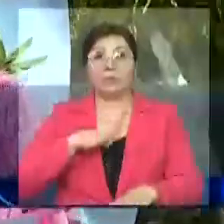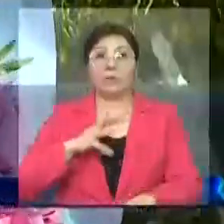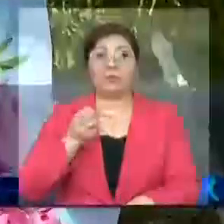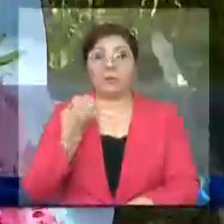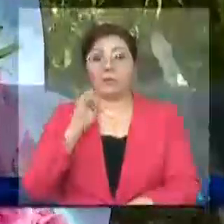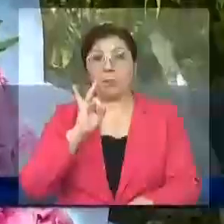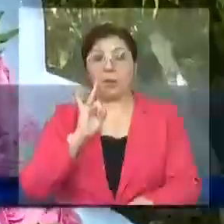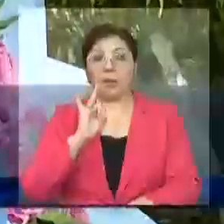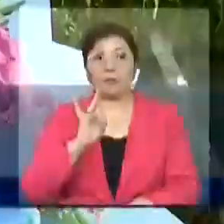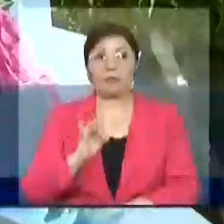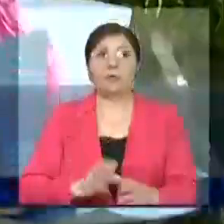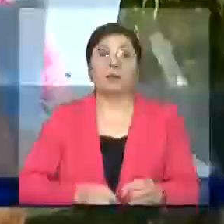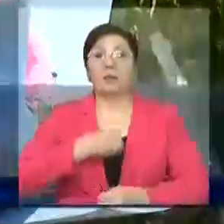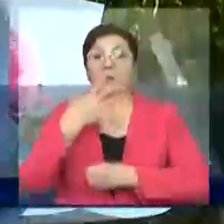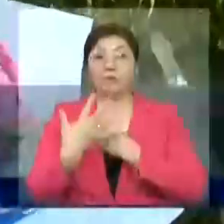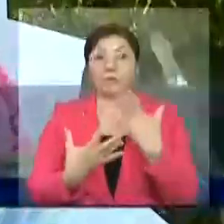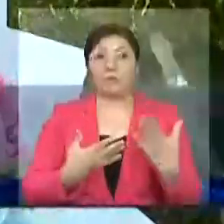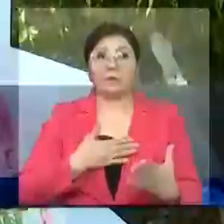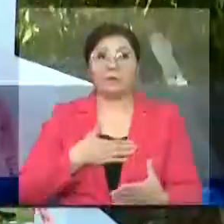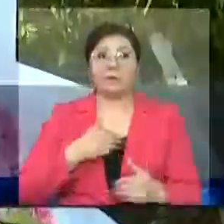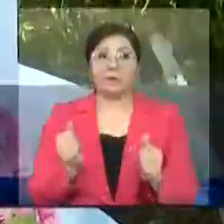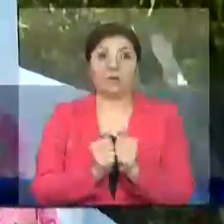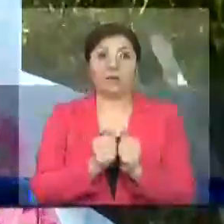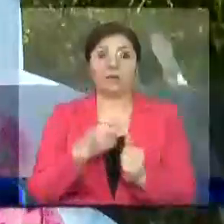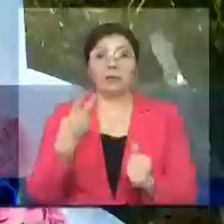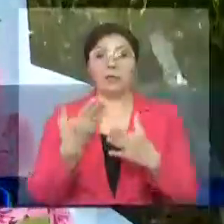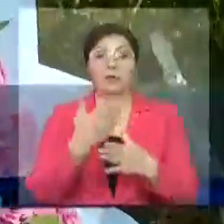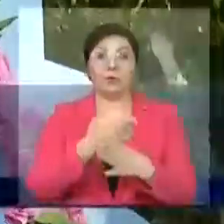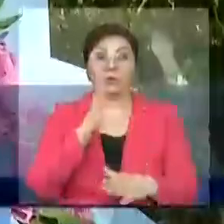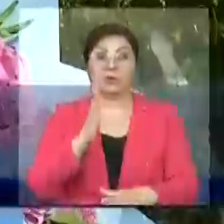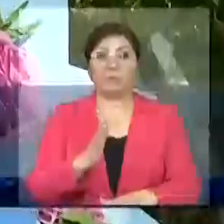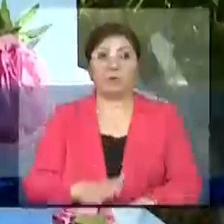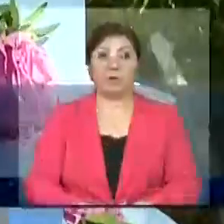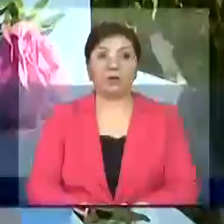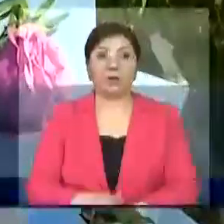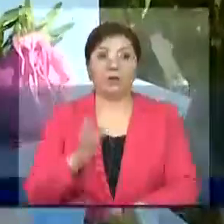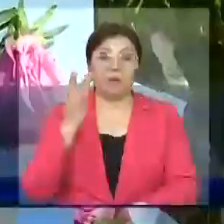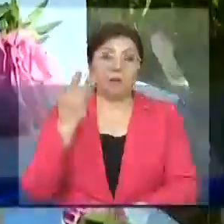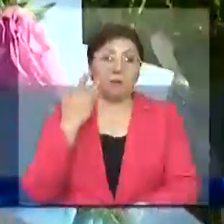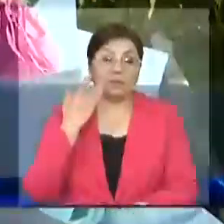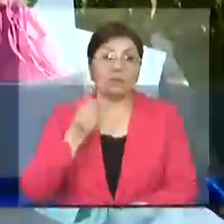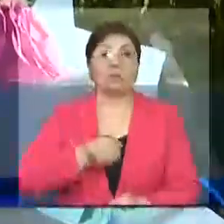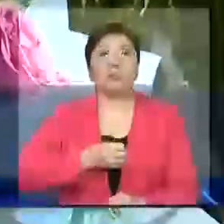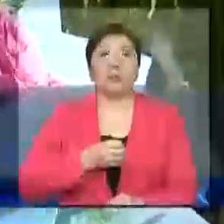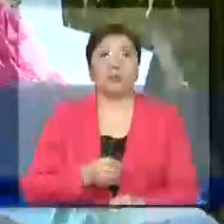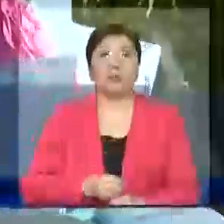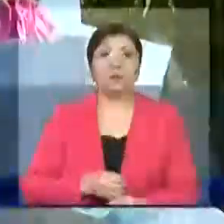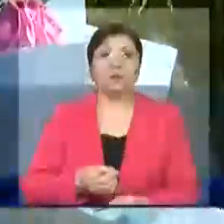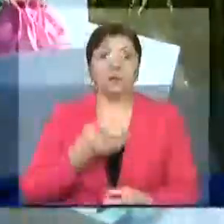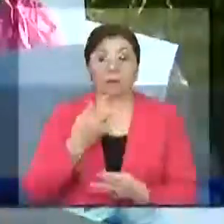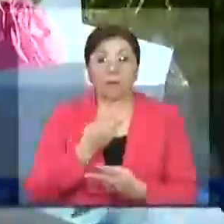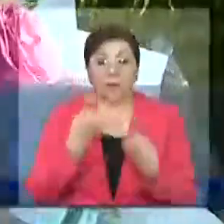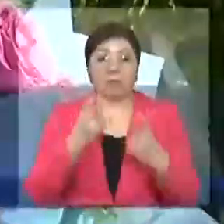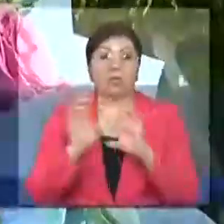уже шығарамыз. Менің жаңа қасымда екі көмекшім бар, екі ағайым суарады, шөбін жуады, өзім удобрение